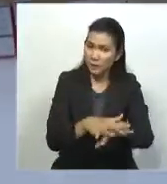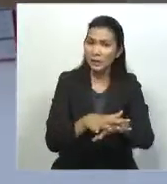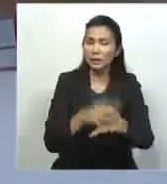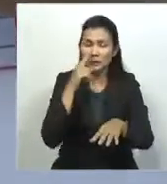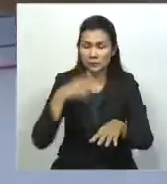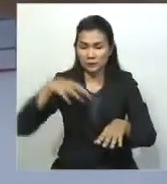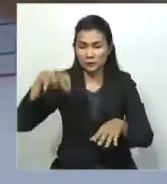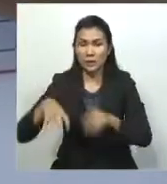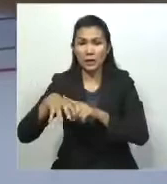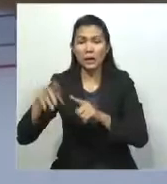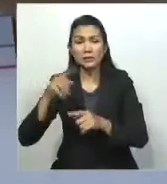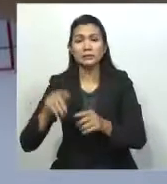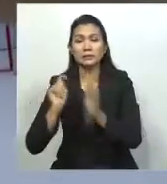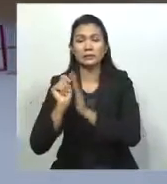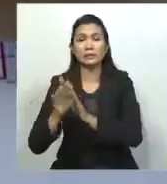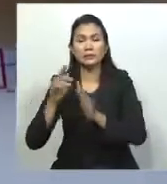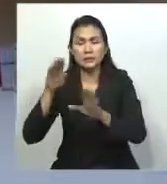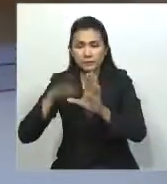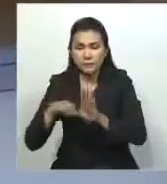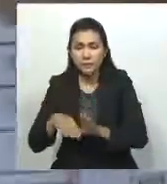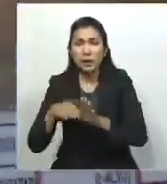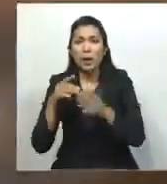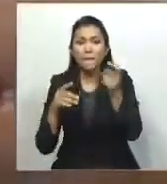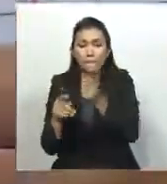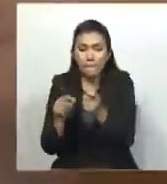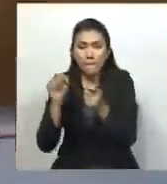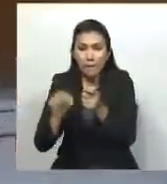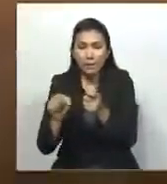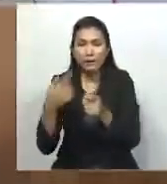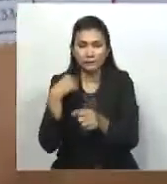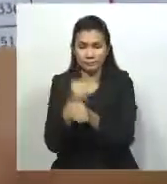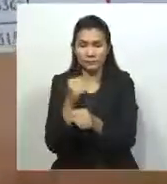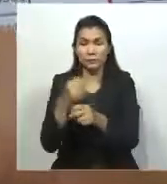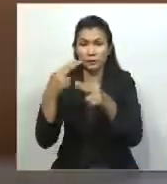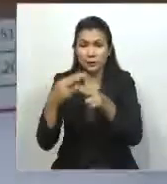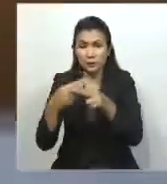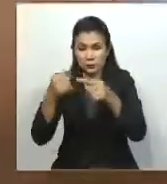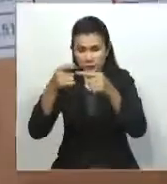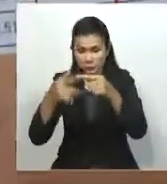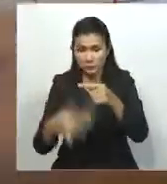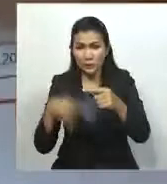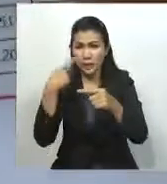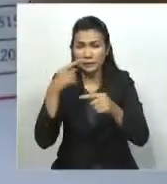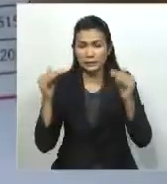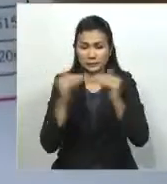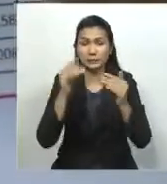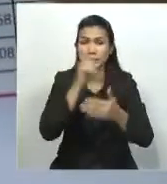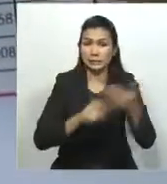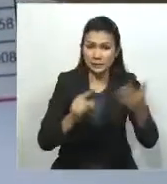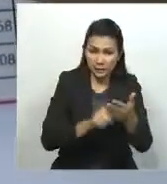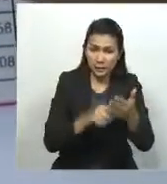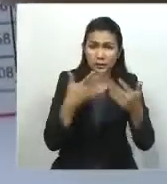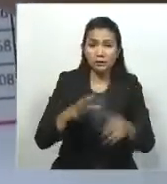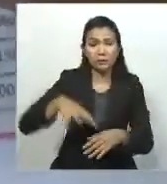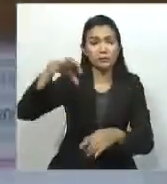ำนักทะเบียนอำเภอและทะเบียนท้องถิ่นในเรื่องของการจัดทำบัญชีผู้มีสิทธิ์เลือกตั้งการกำหนดหน่วย